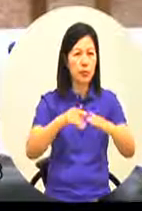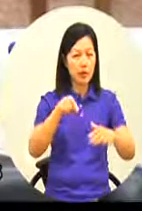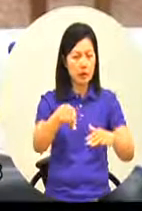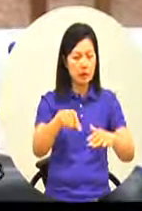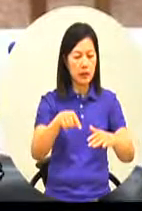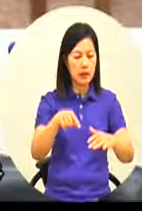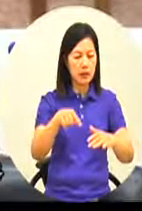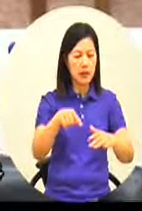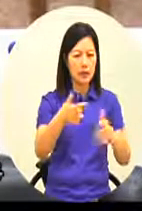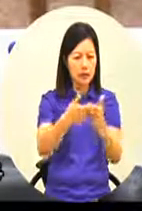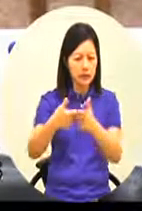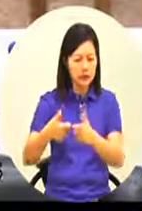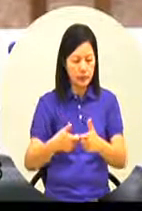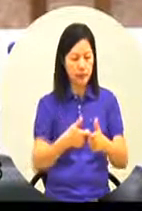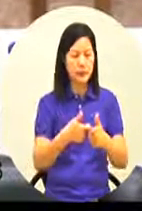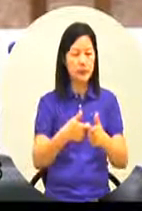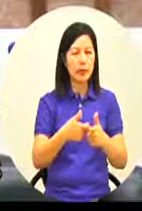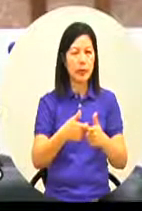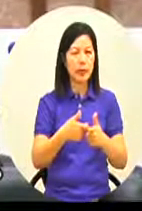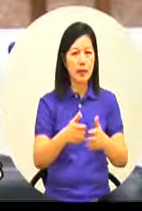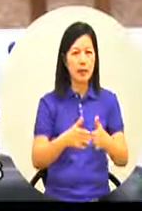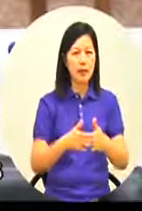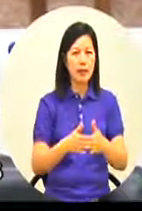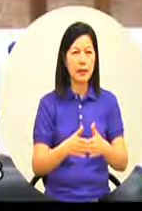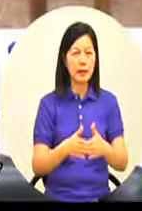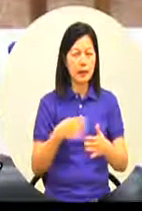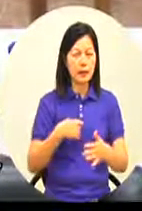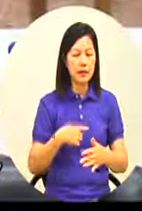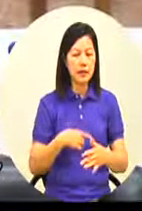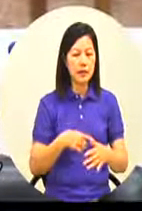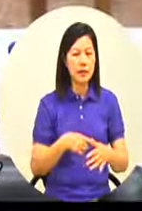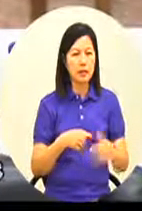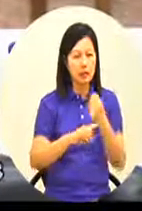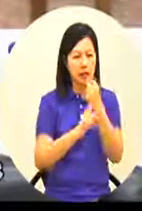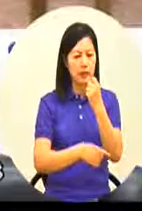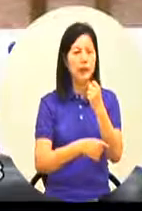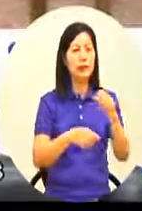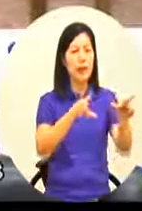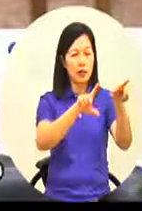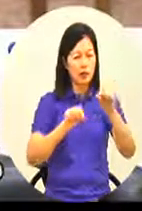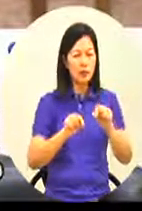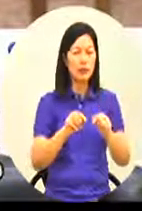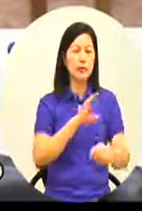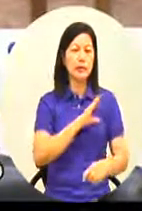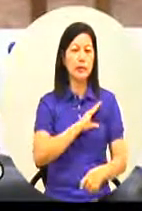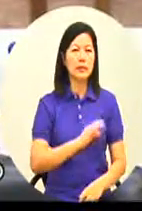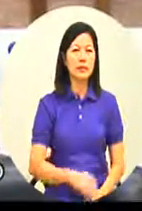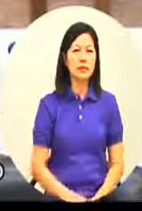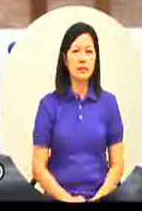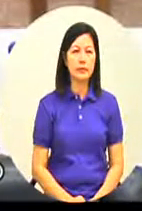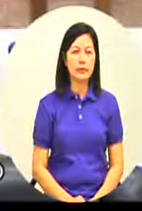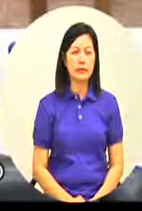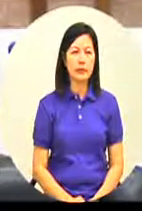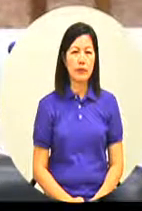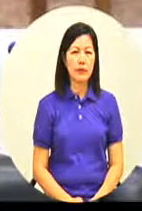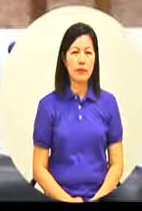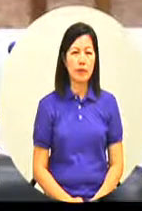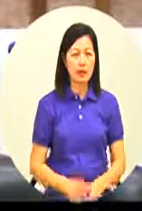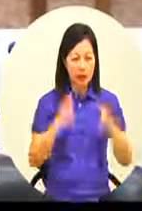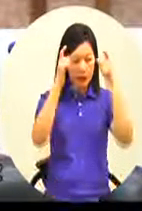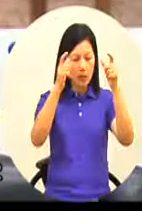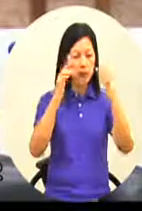相容，没有关系，那反正守法嘛，齁，本来就要守法啦，齁。那高雄座